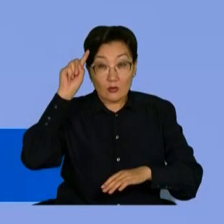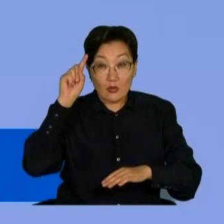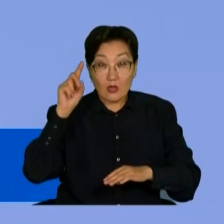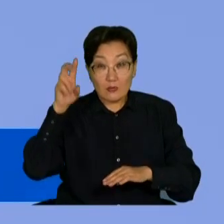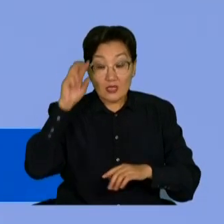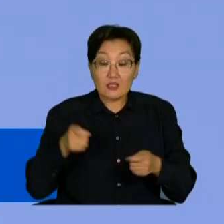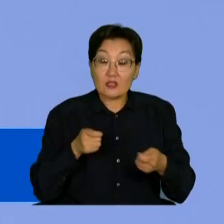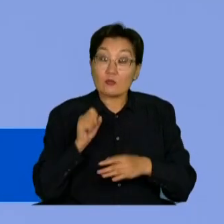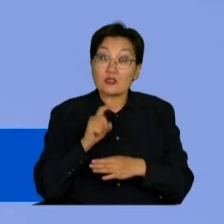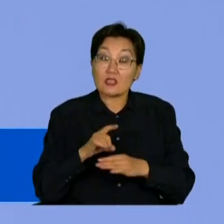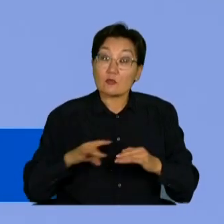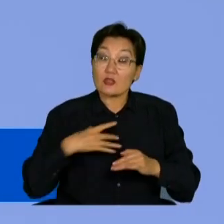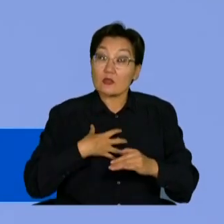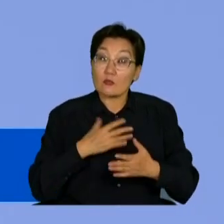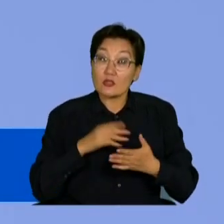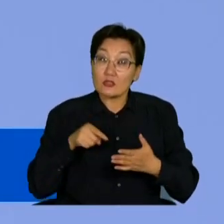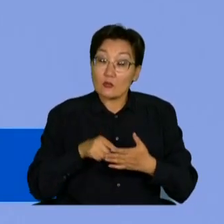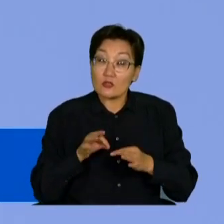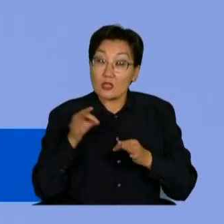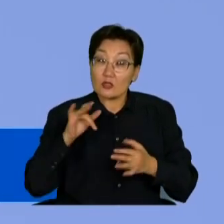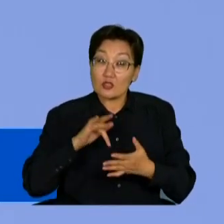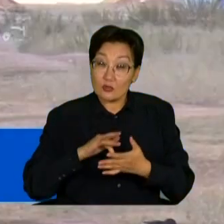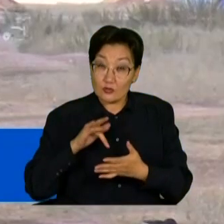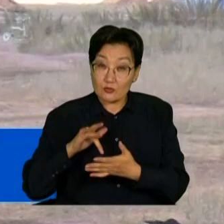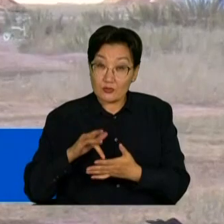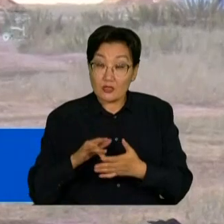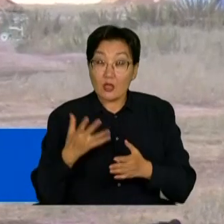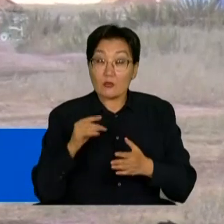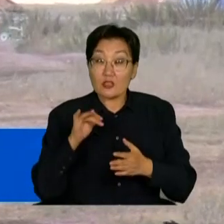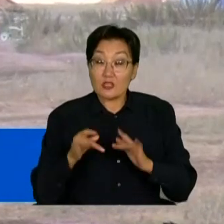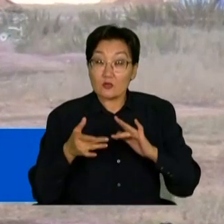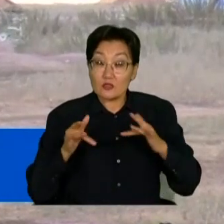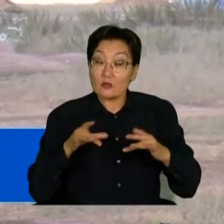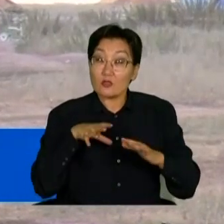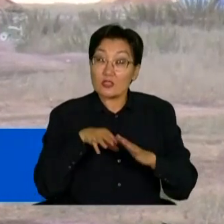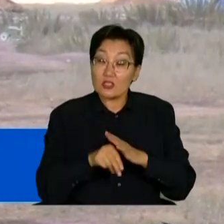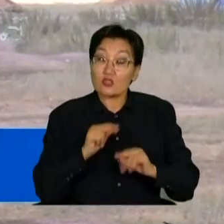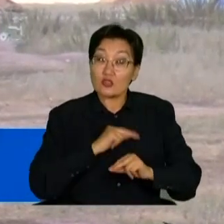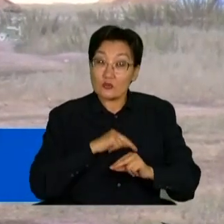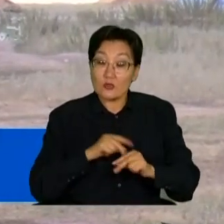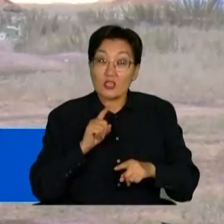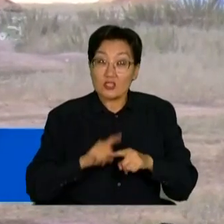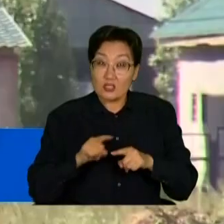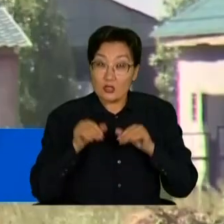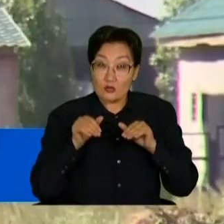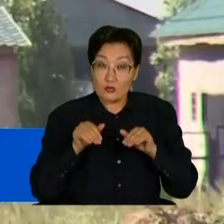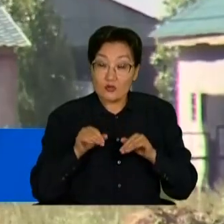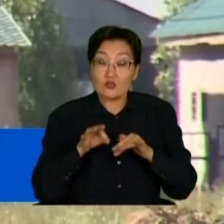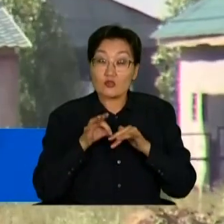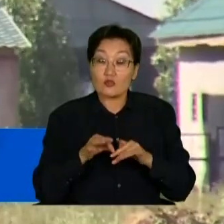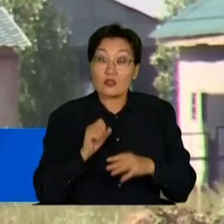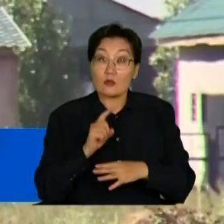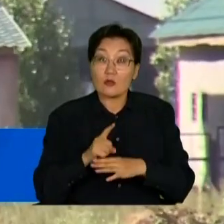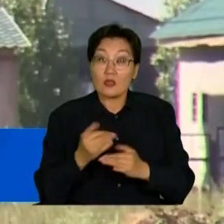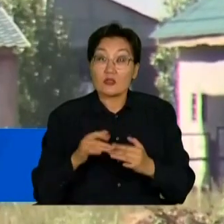бойынша республикалық маңызы бар қалалар мен облыс орталықтарында 5G желісін енгізу жұмыстарын жеделдетуді тапсырды. Қазір